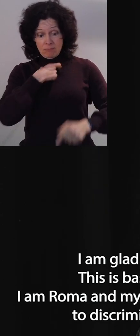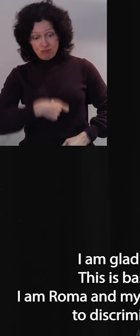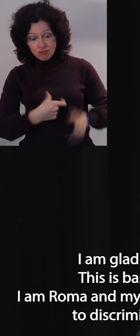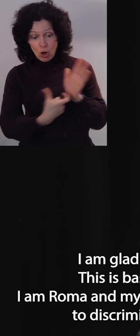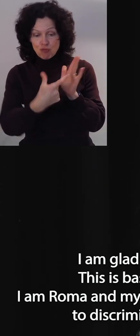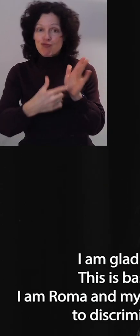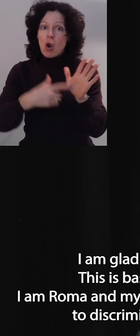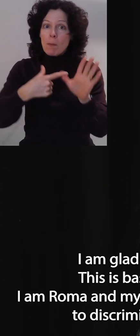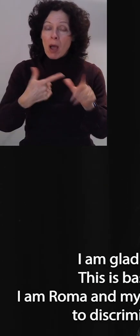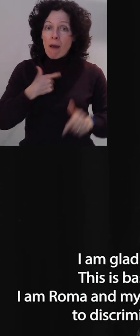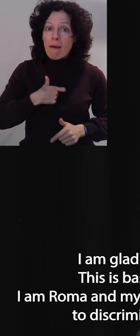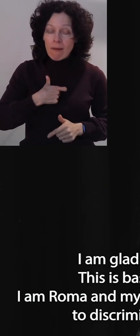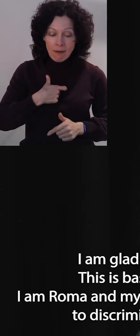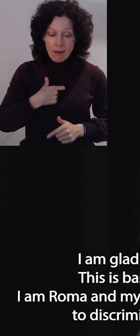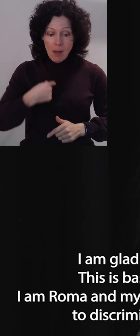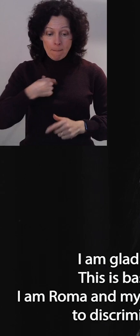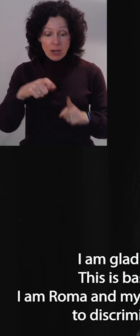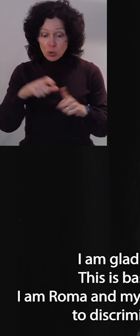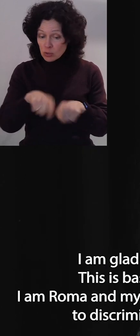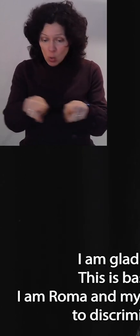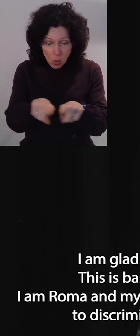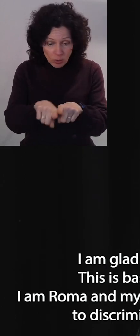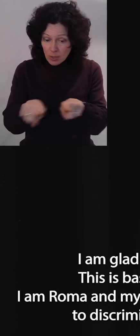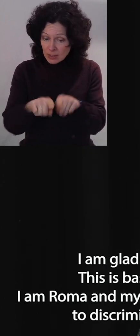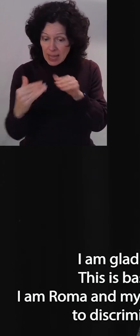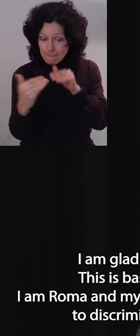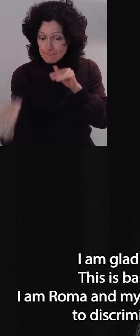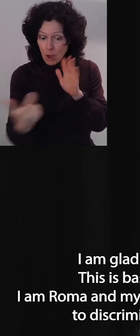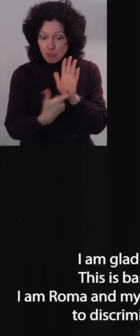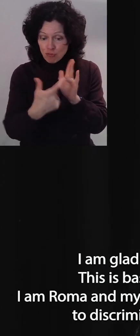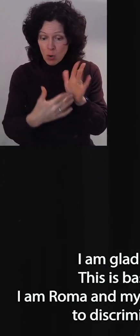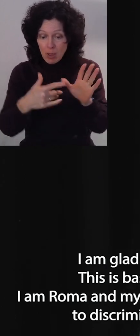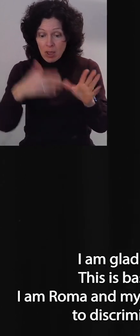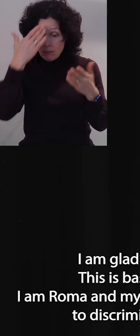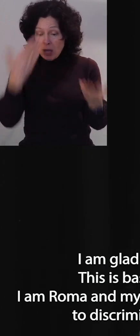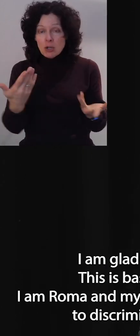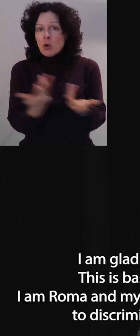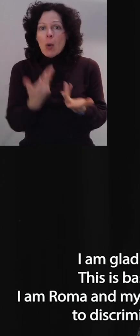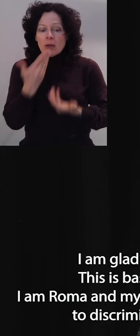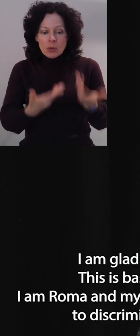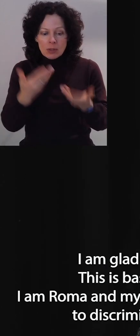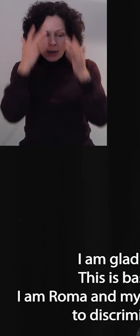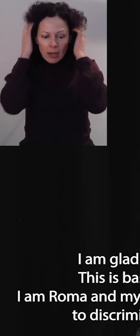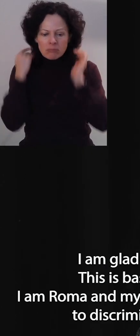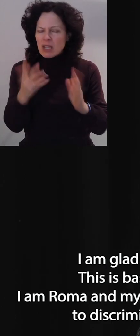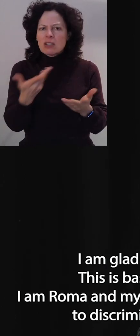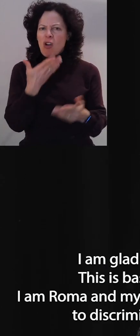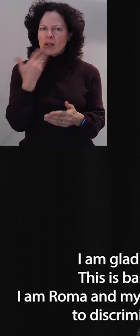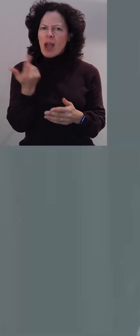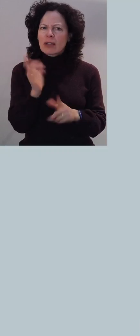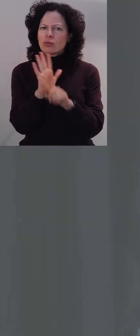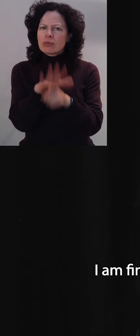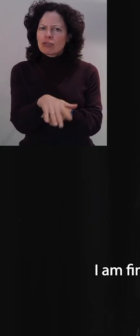a nevím, jak to říct, aby byli lidi odsuzovaní od druhých. To není hezký na tom,